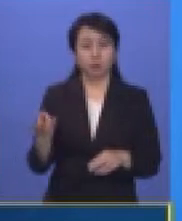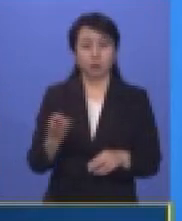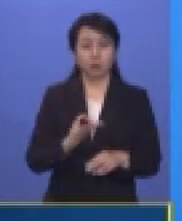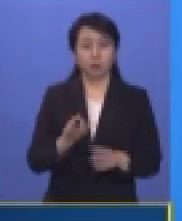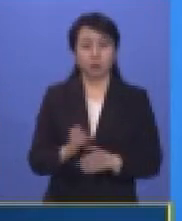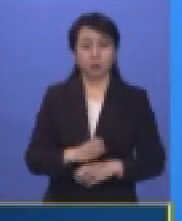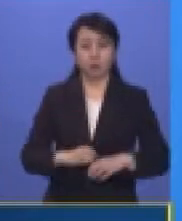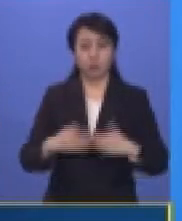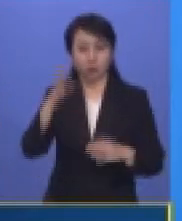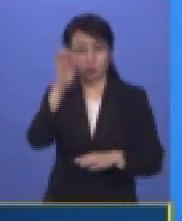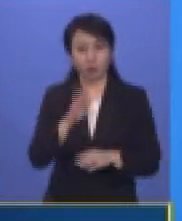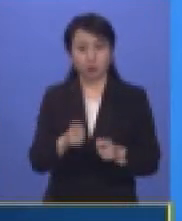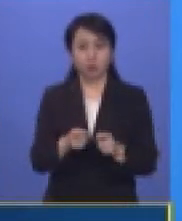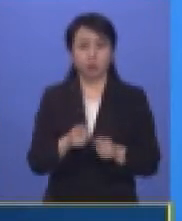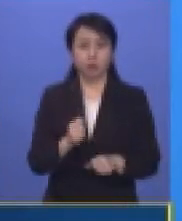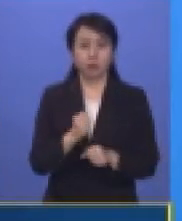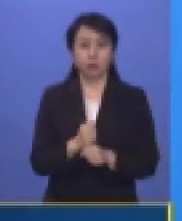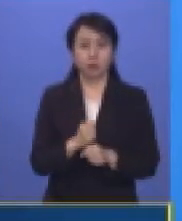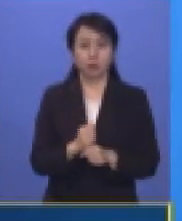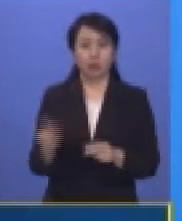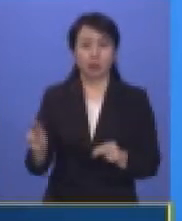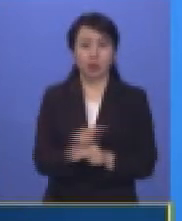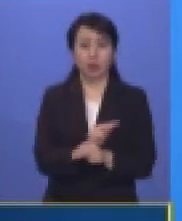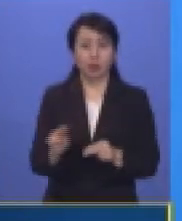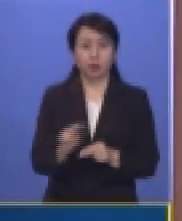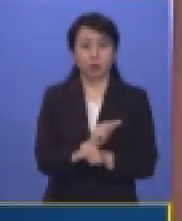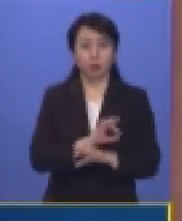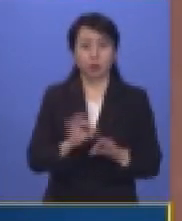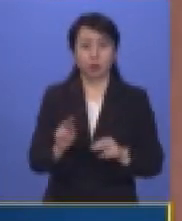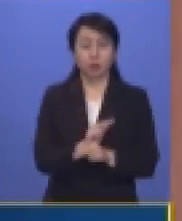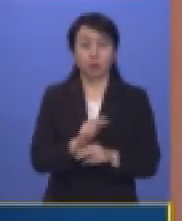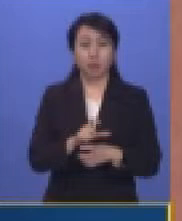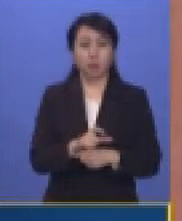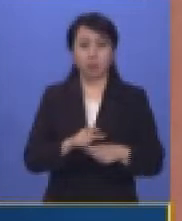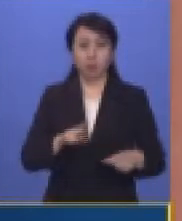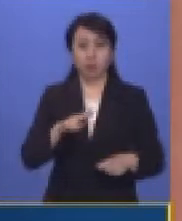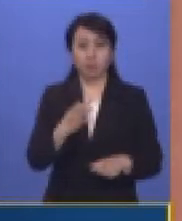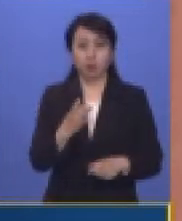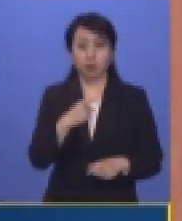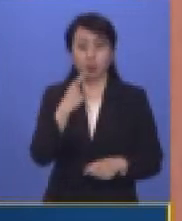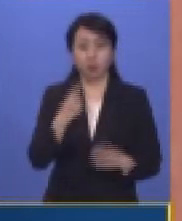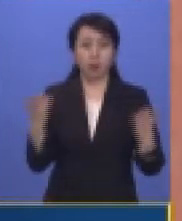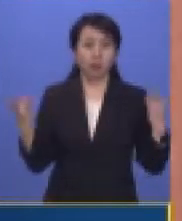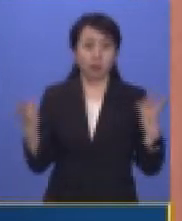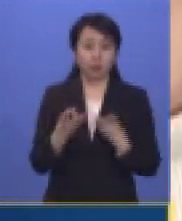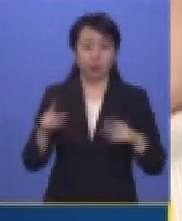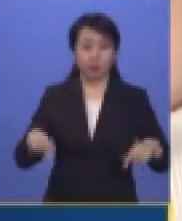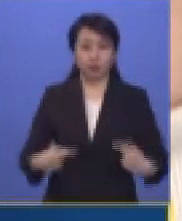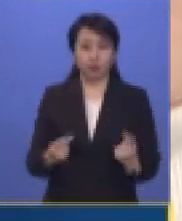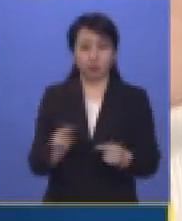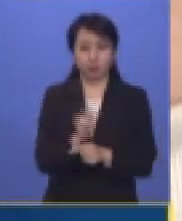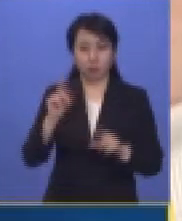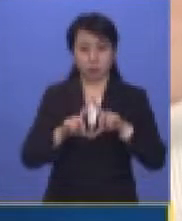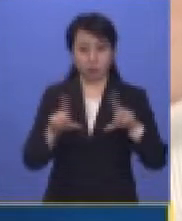баланс передадите государству, мы сделаем ремонт хороший. Жители села Петровка говорят о необходимости восстановления